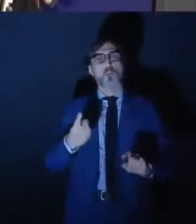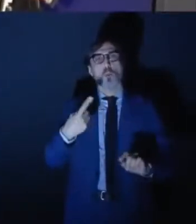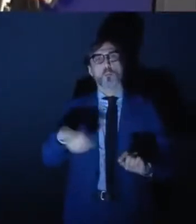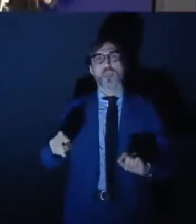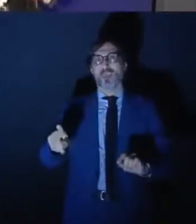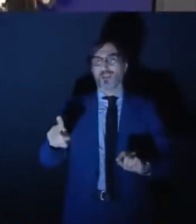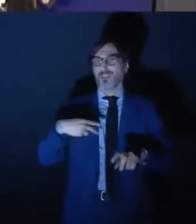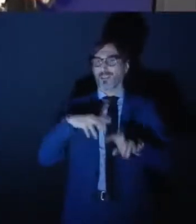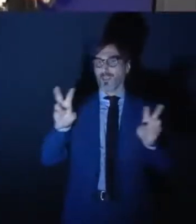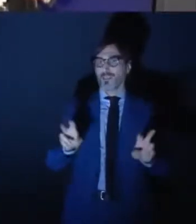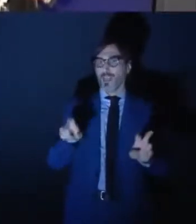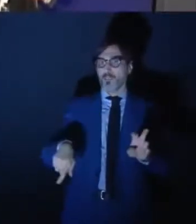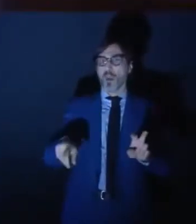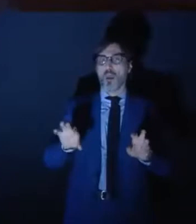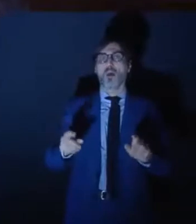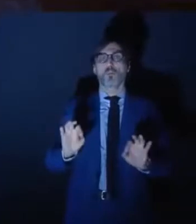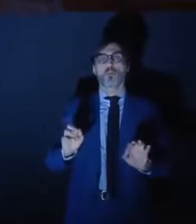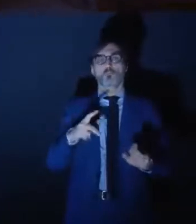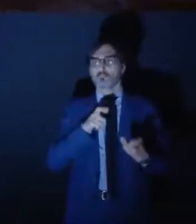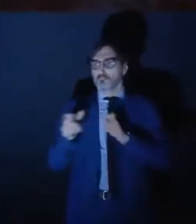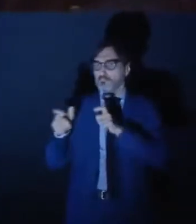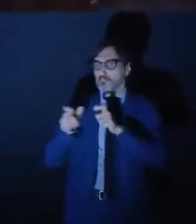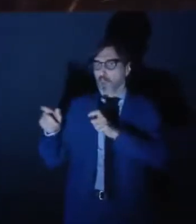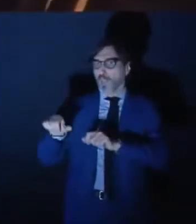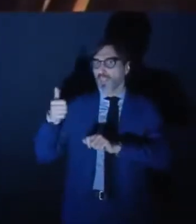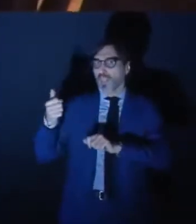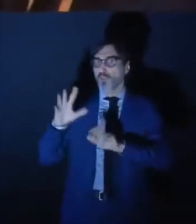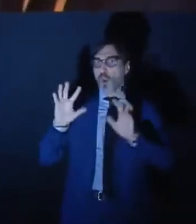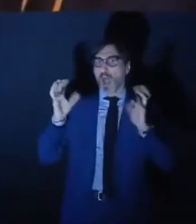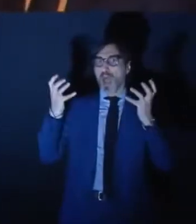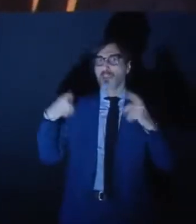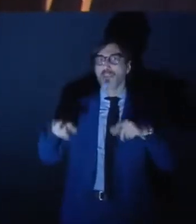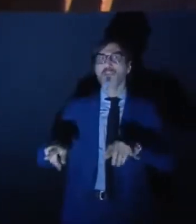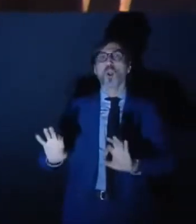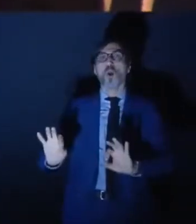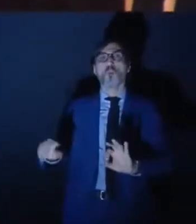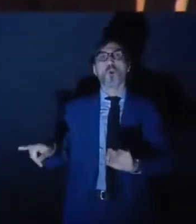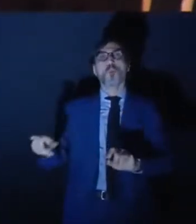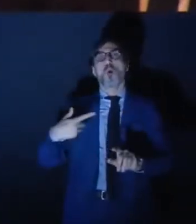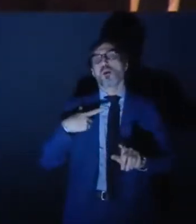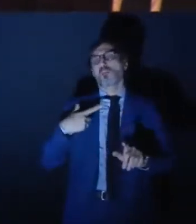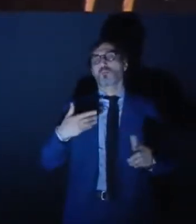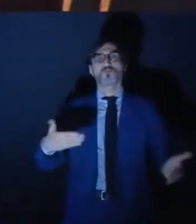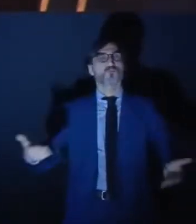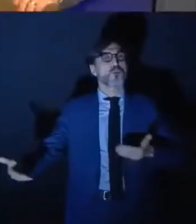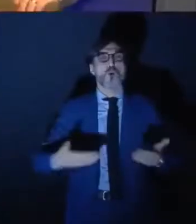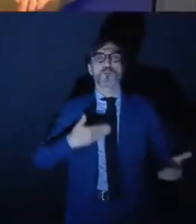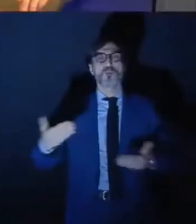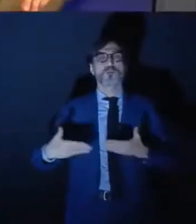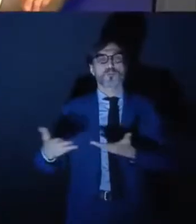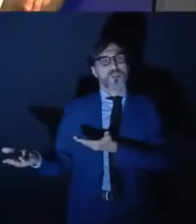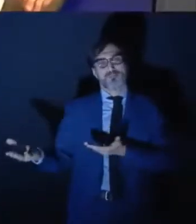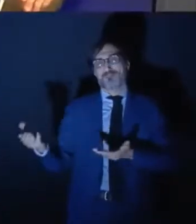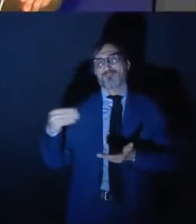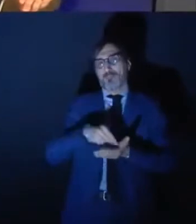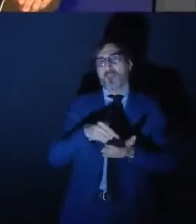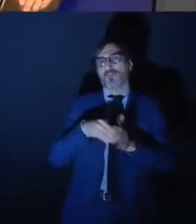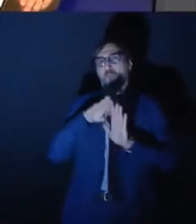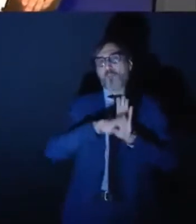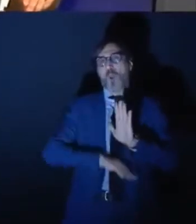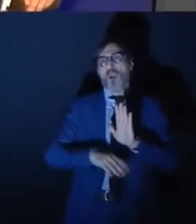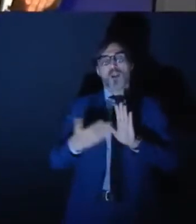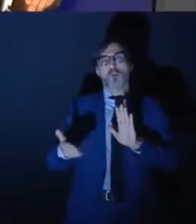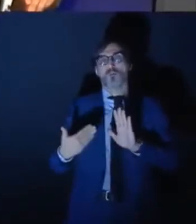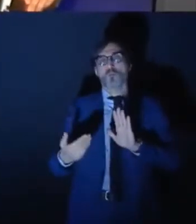questi temi parlato subito col direttore artistico come assolutamente l'abbiamo accolto anche su indirizzo